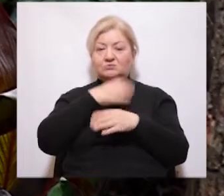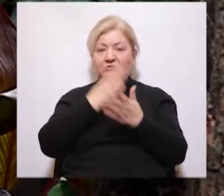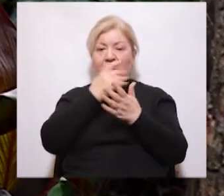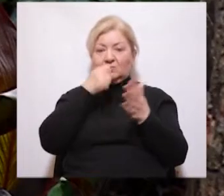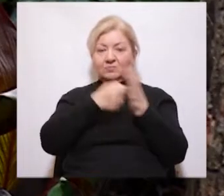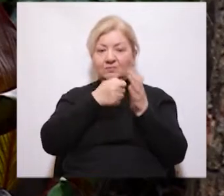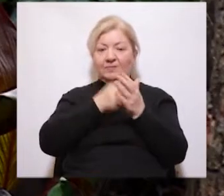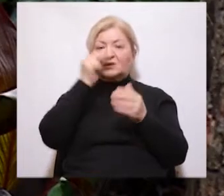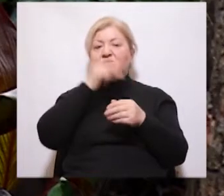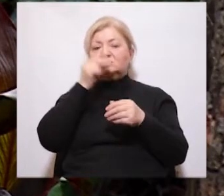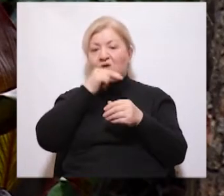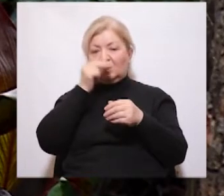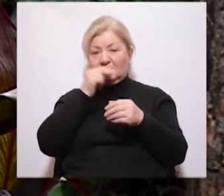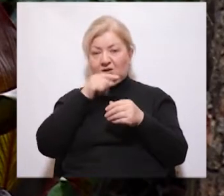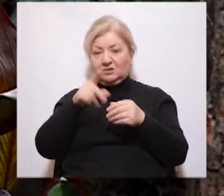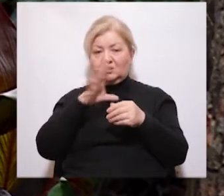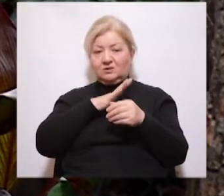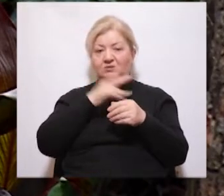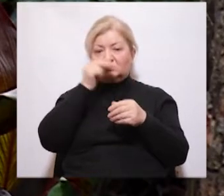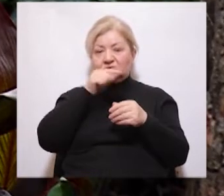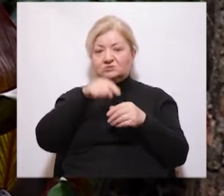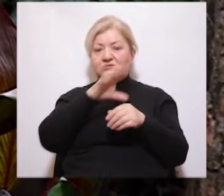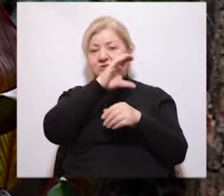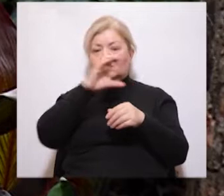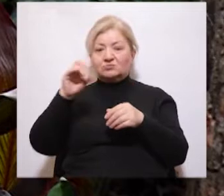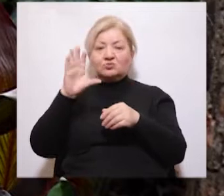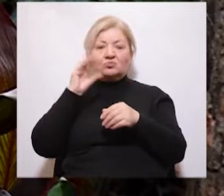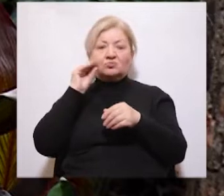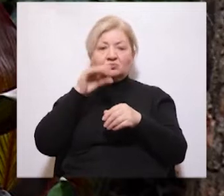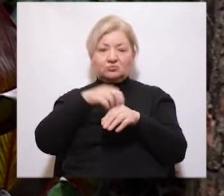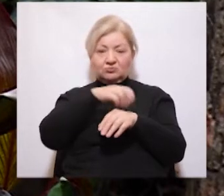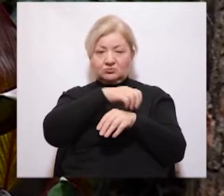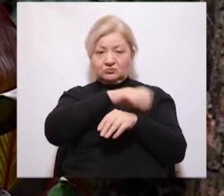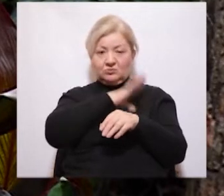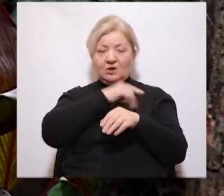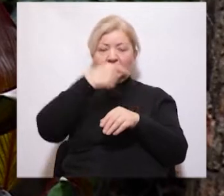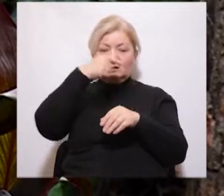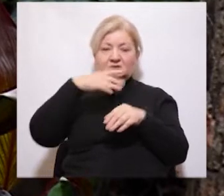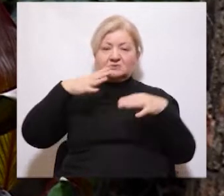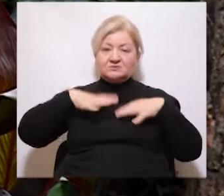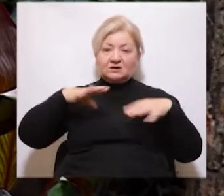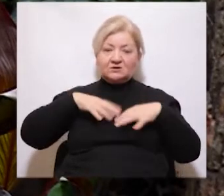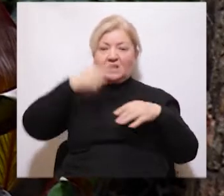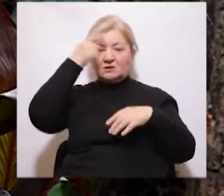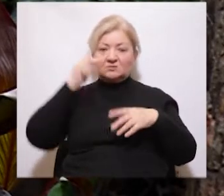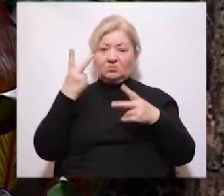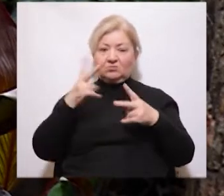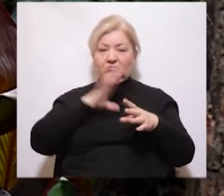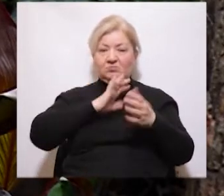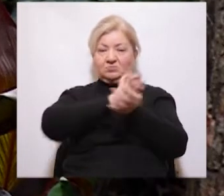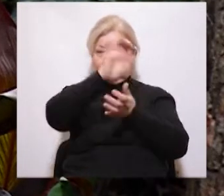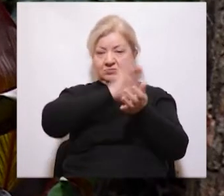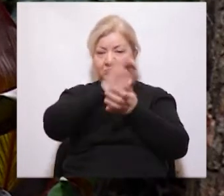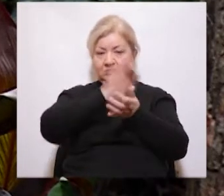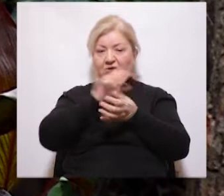მნიშვნელოვანი დარგი კვების მრეწველობიდან იყო მეჩაიეობა. ჩაი საბჭოთა პერიოდში საქართველოდან და აზერბაიჯანიდან გადიოდა. ანუ ეს ორი